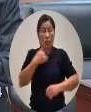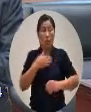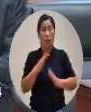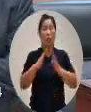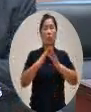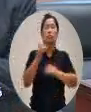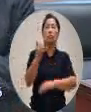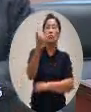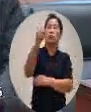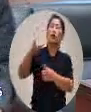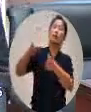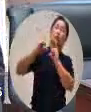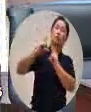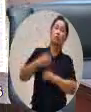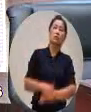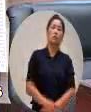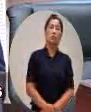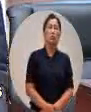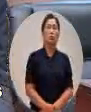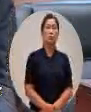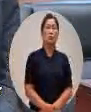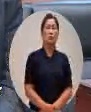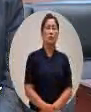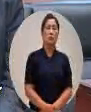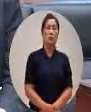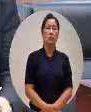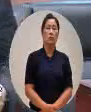回答請市長答覆